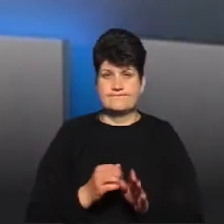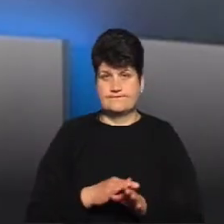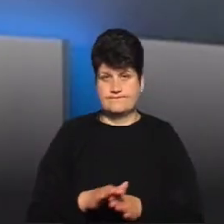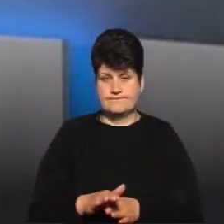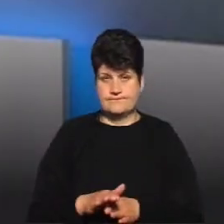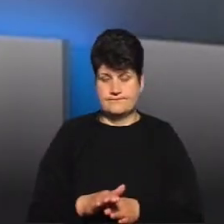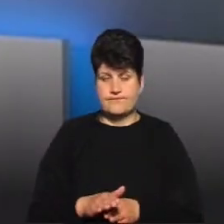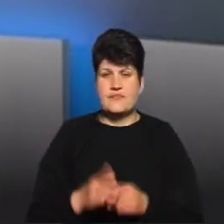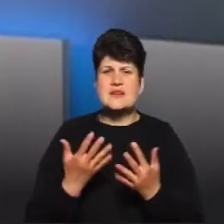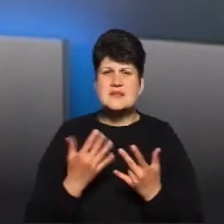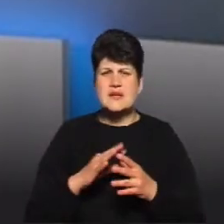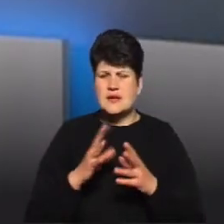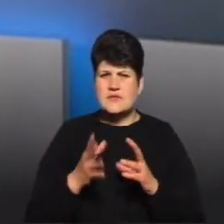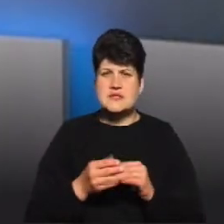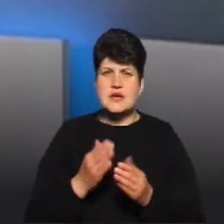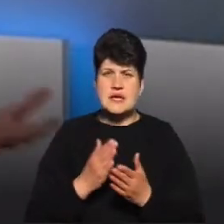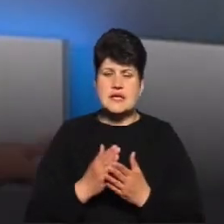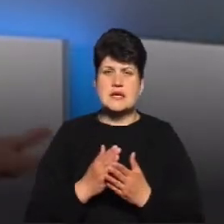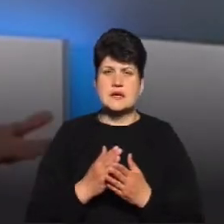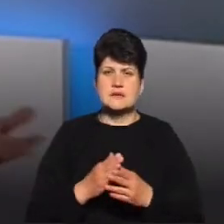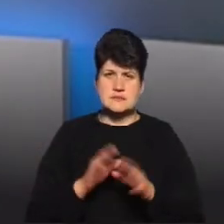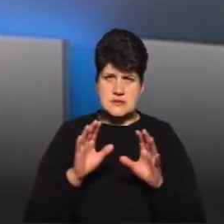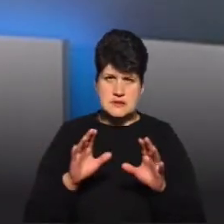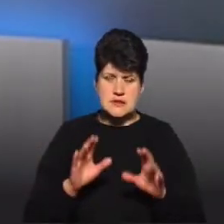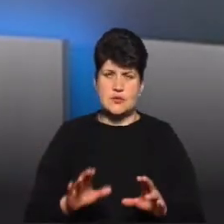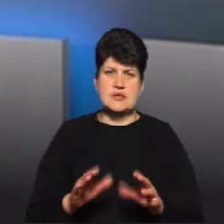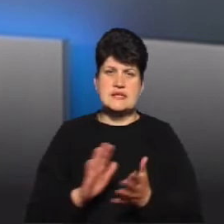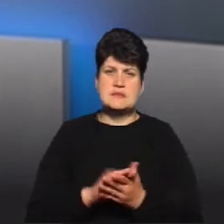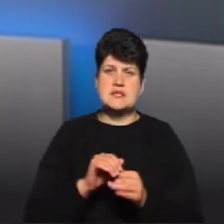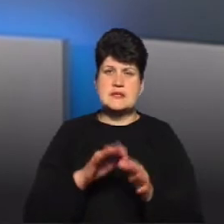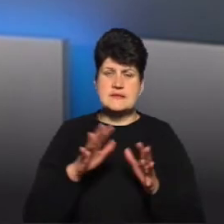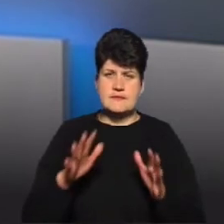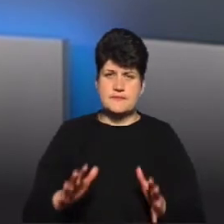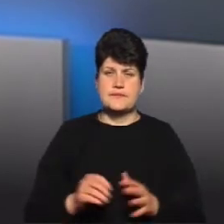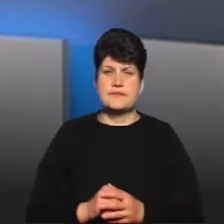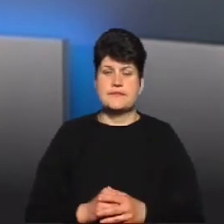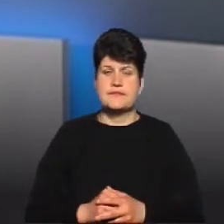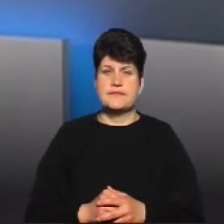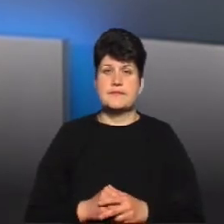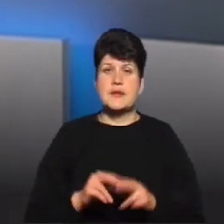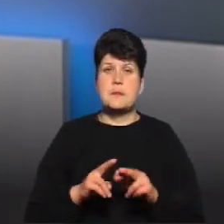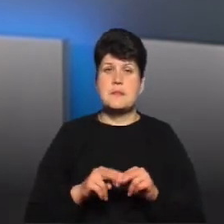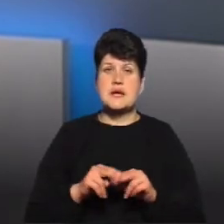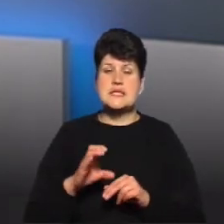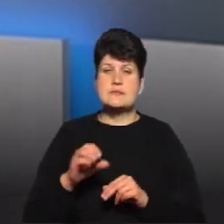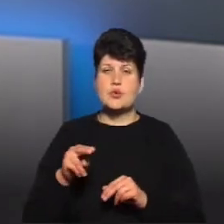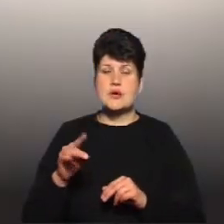є паспортизованих сміттєзвалищ? Почнемо вже з цієї меншої цифри. Паспортизованих